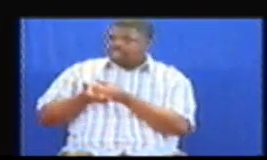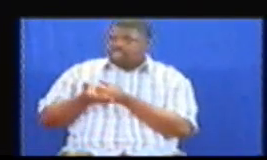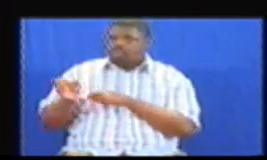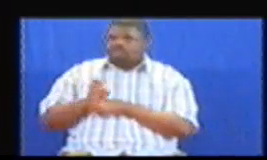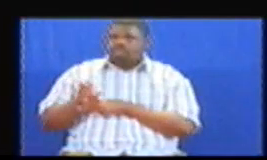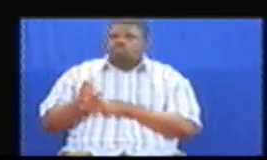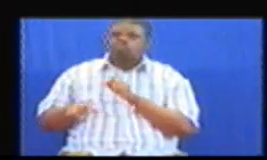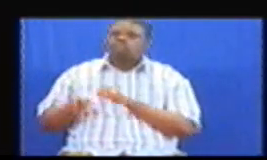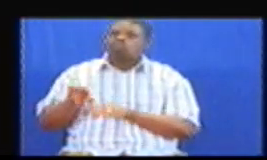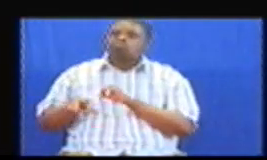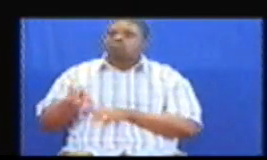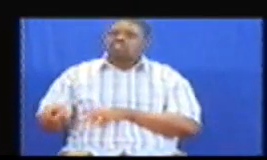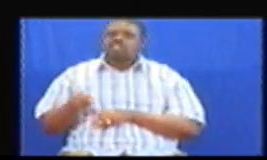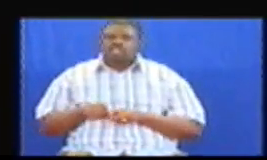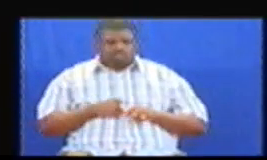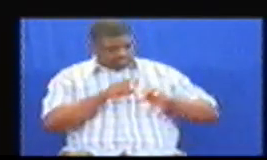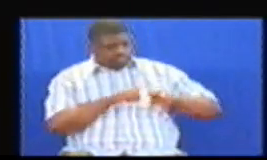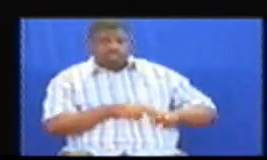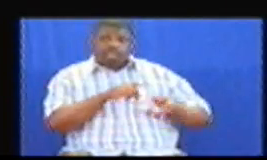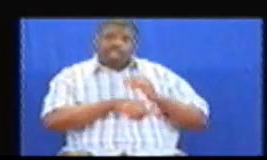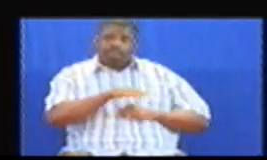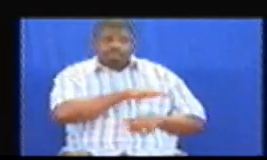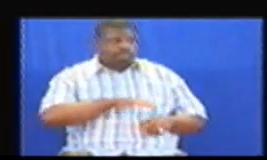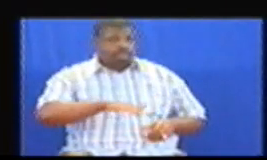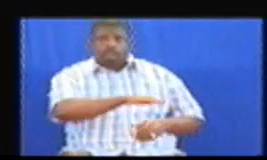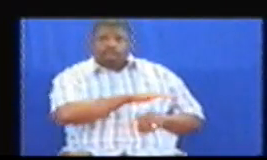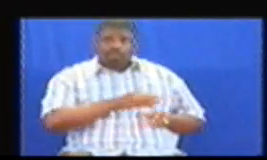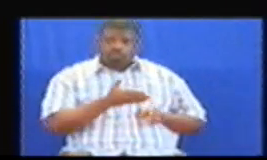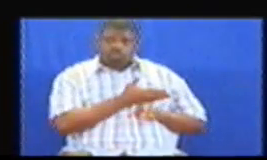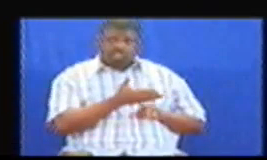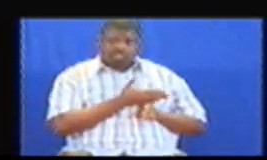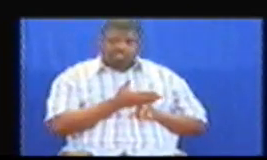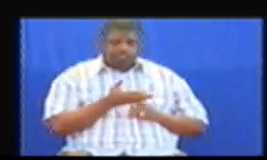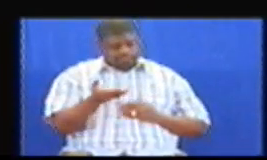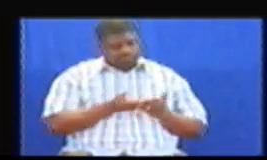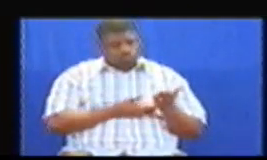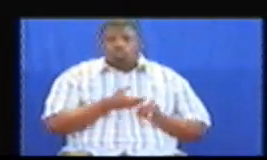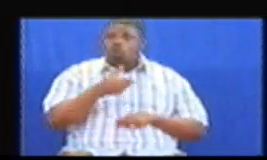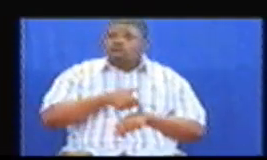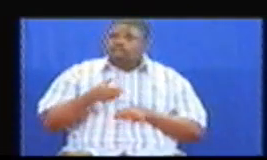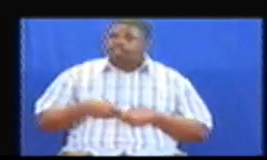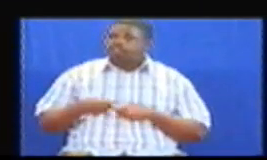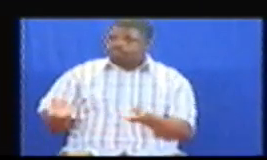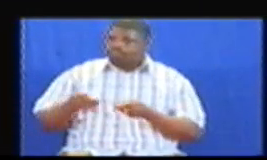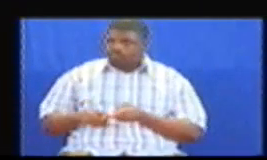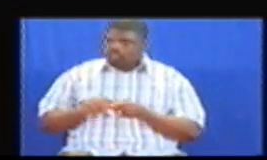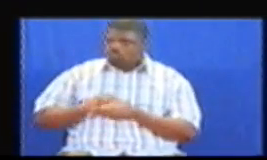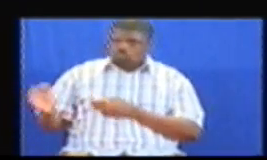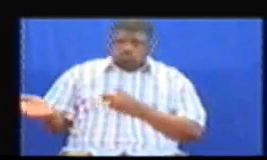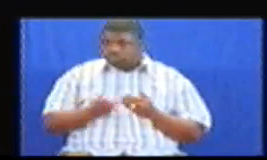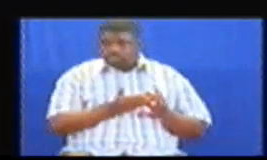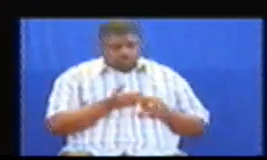wa uchaguzi waweze kukaa katika maeneo husika, waweze kutoa fomu kwa wakati, na fomu zikirudishwa kwa